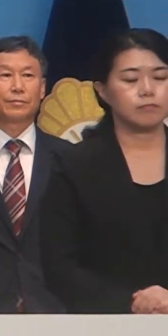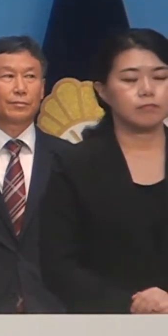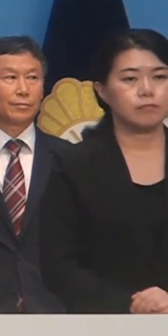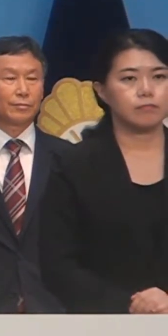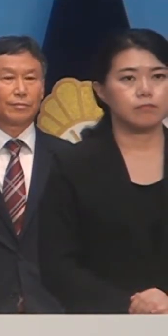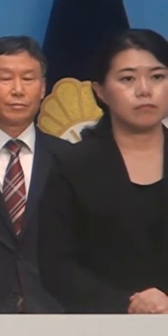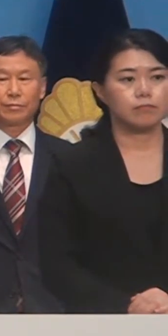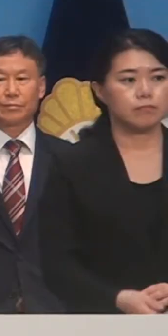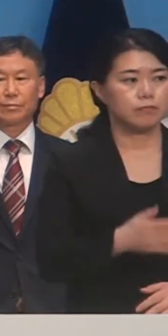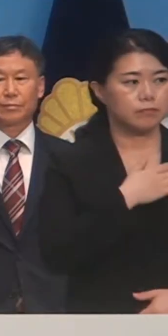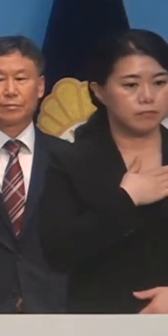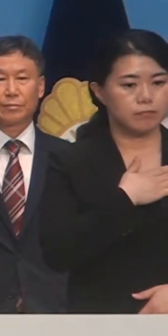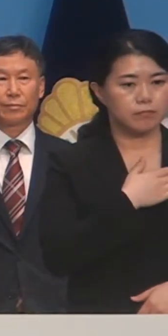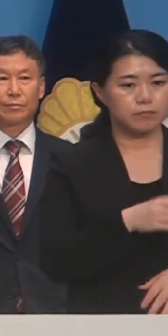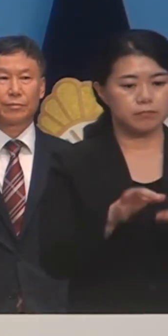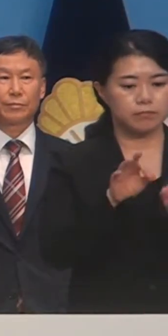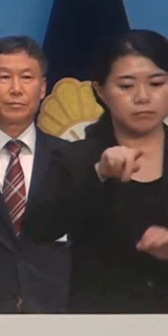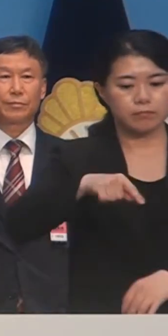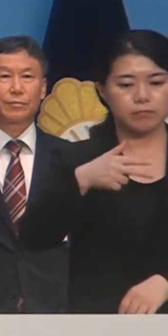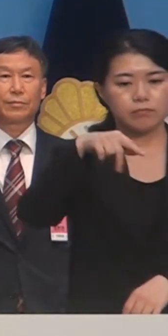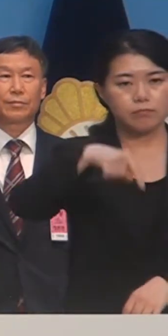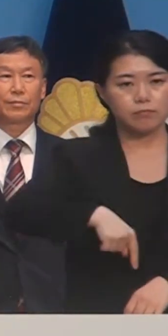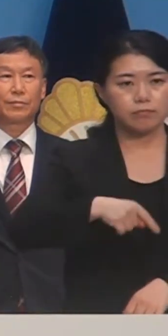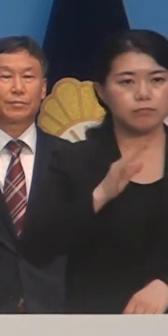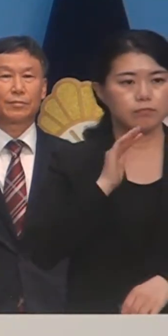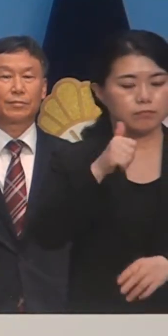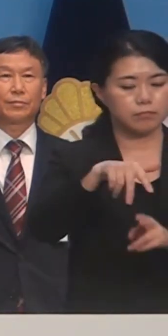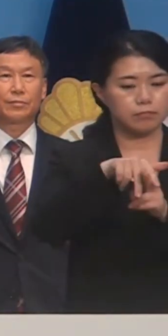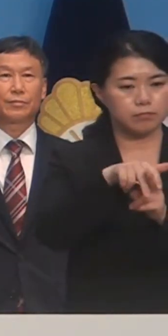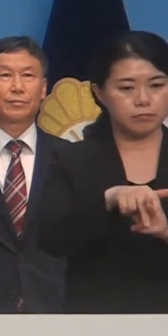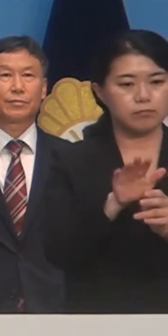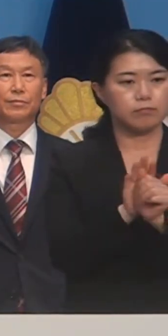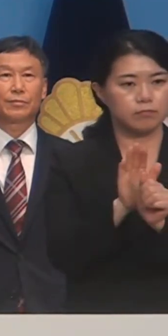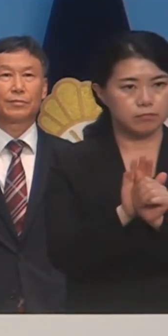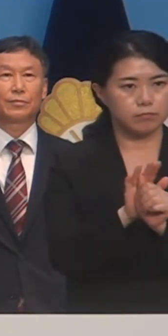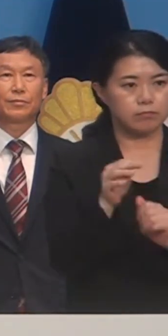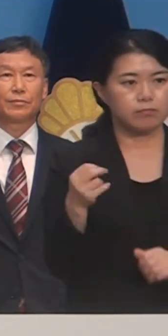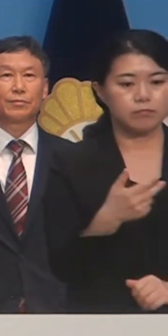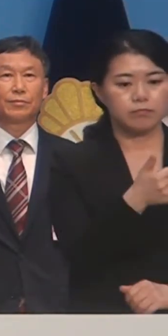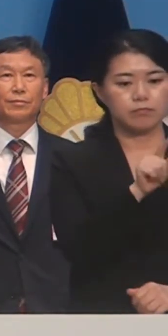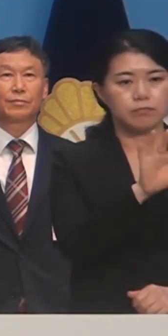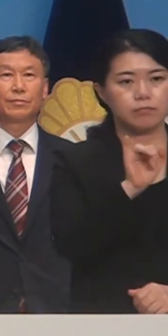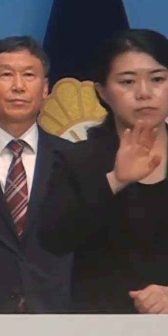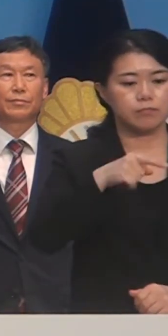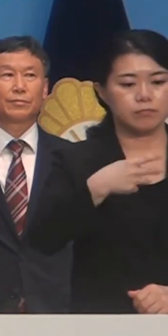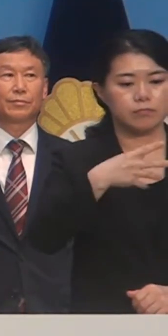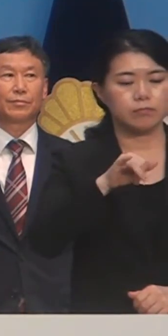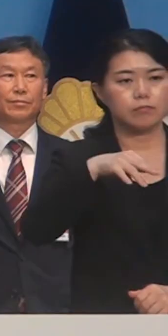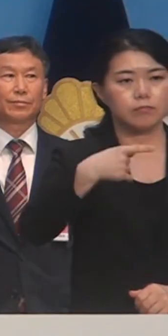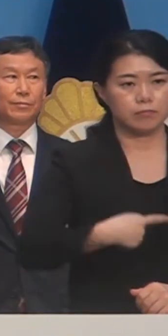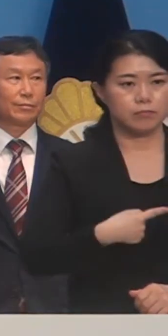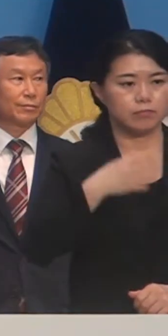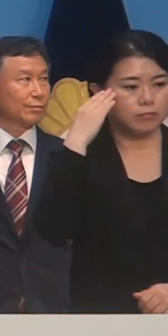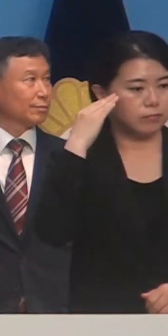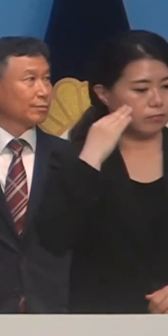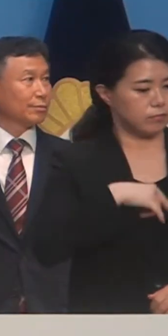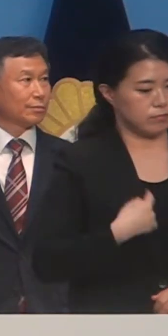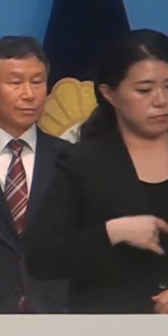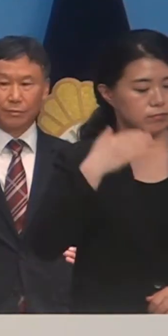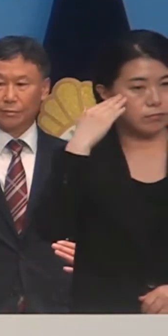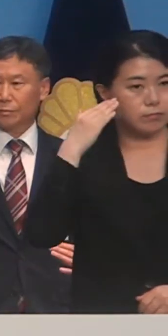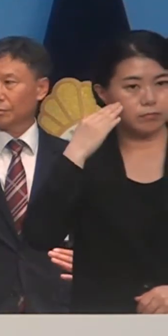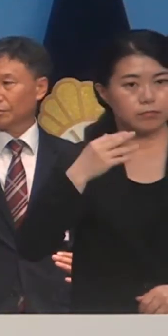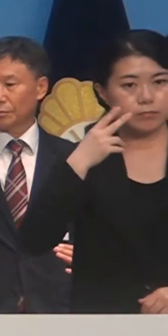저는 김문수 대통령 후보 지지선언 및 하이브리드 한미 한중 정책 방향